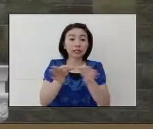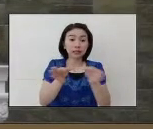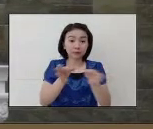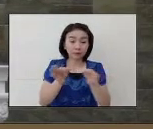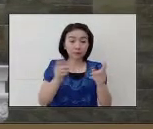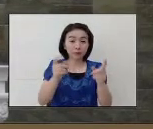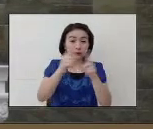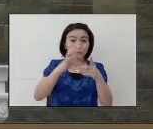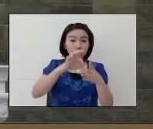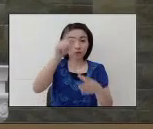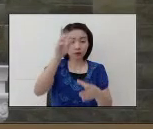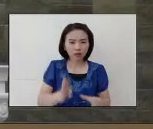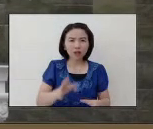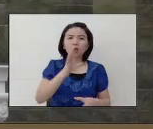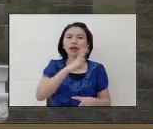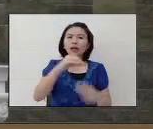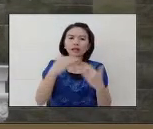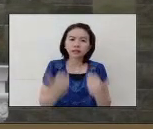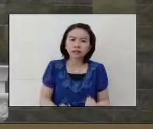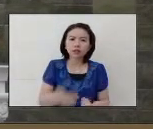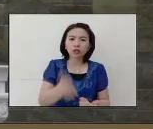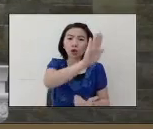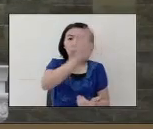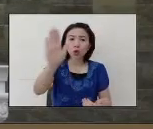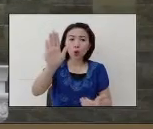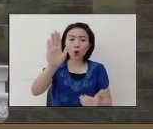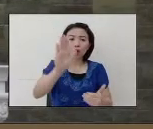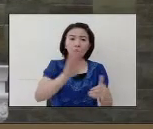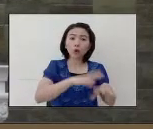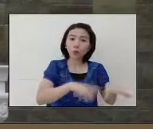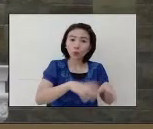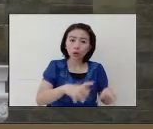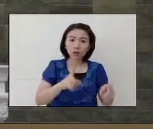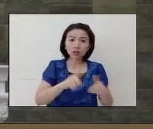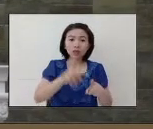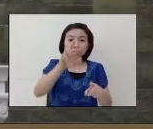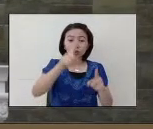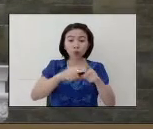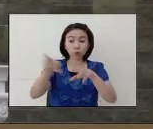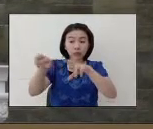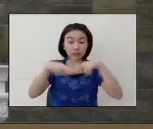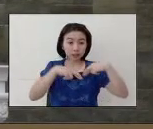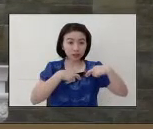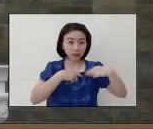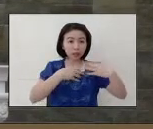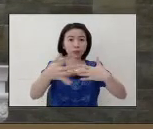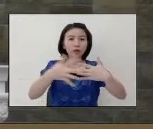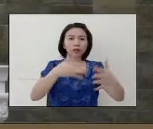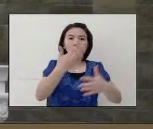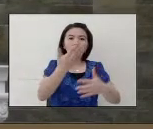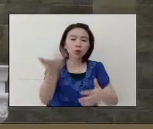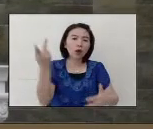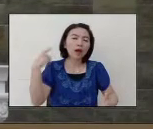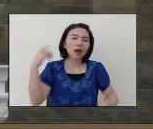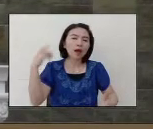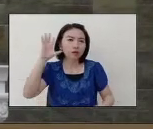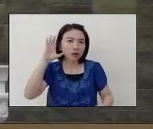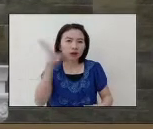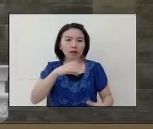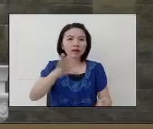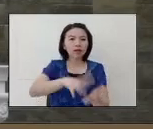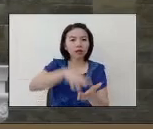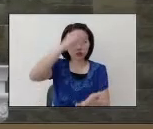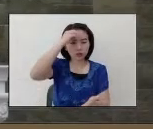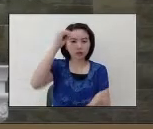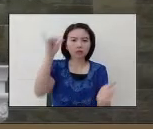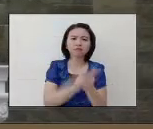ay tanggapin yung pinaliwanag sa inyo. That's the reason why we are in the church. Now, kasi ang mga bagay nito, hindi